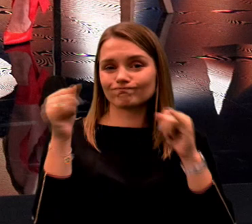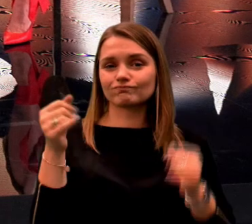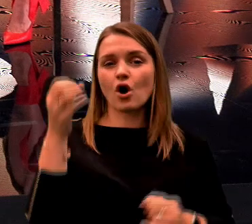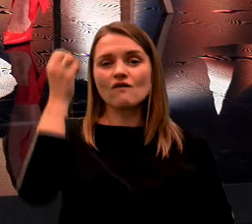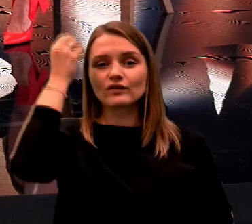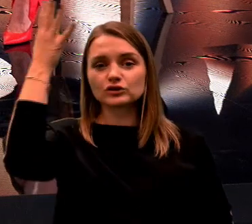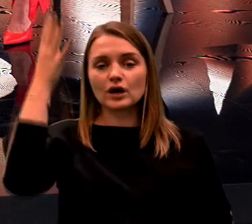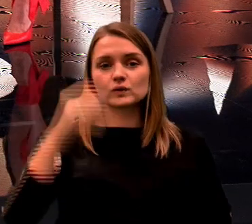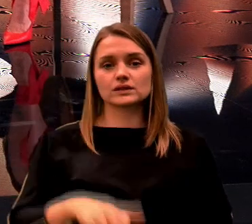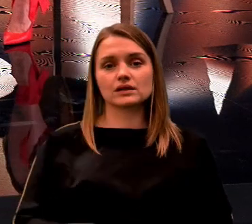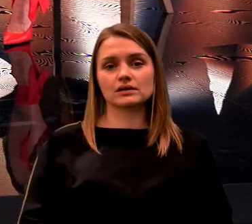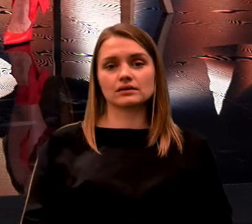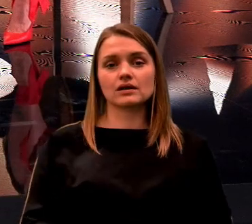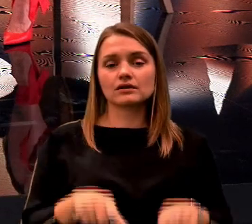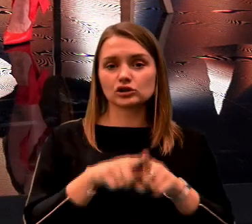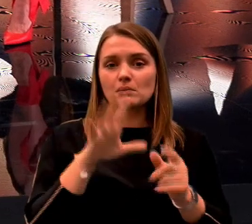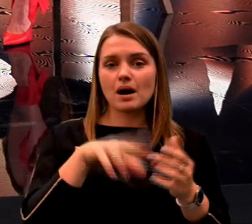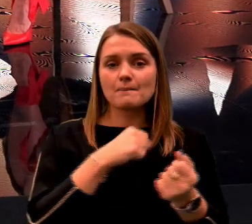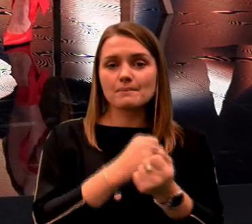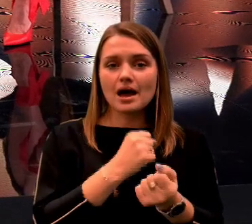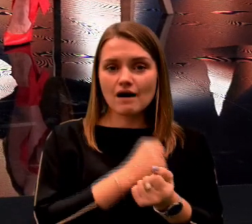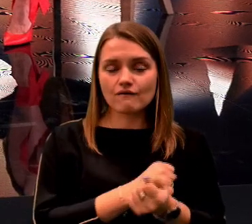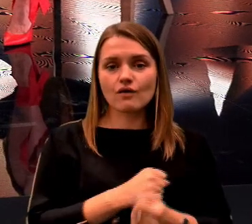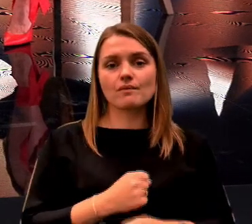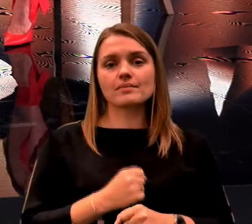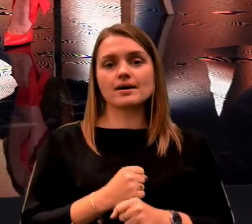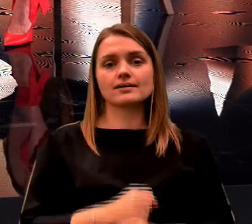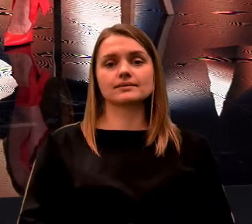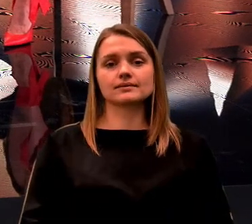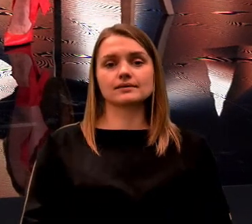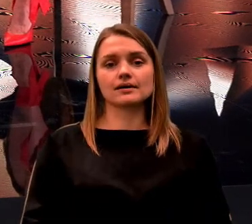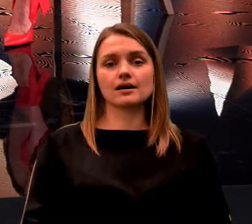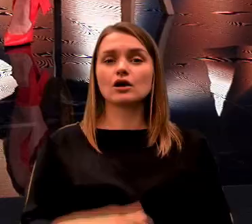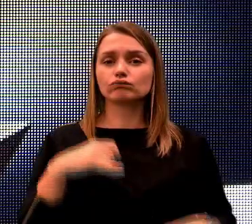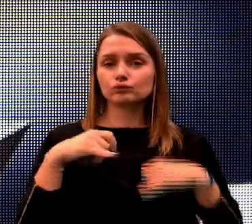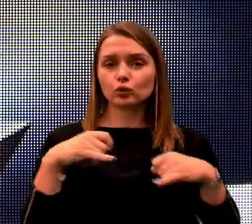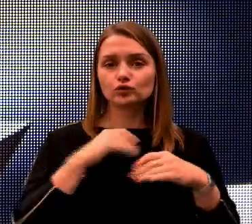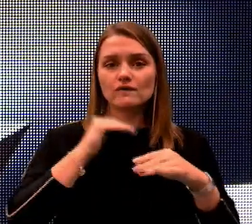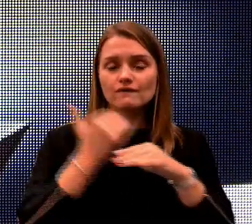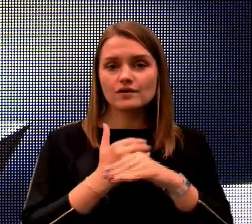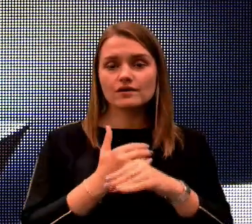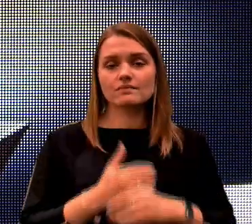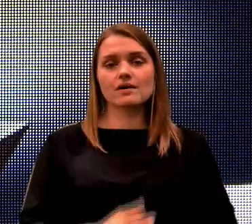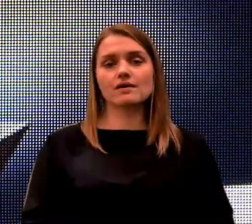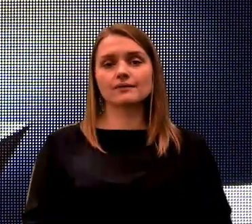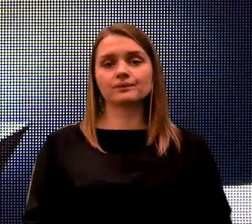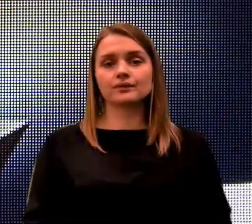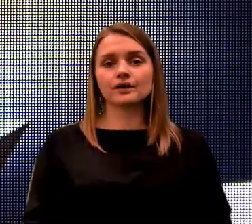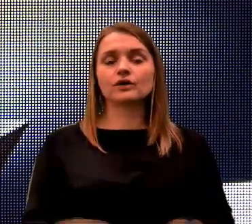jednocześnie socjolożką i prawniczką. Przez wiele lat zarządzała w firmie, także w branży farmaceutycznej i przejęła